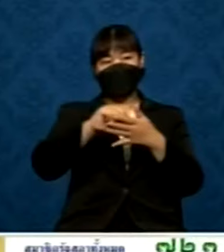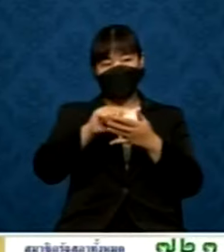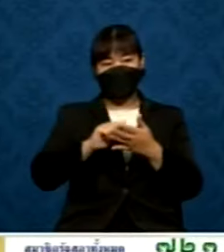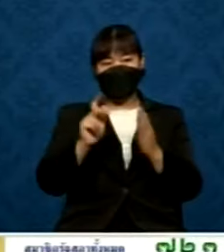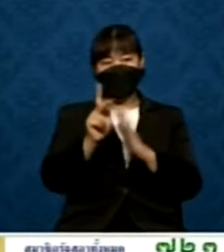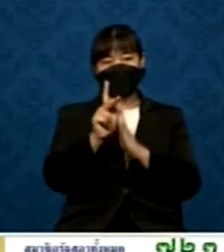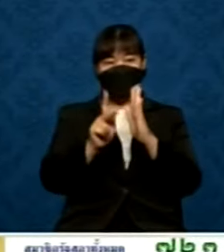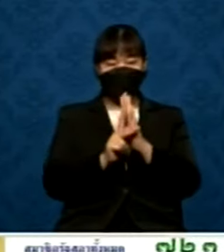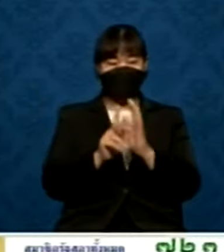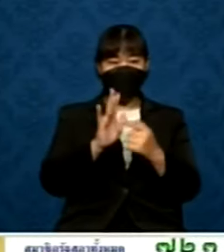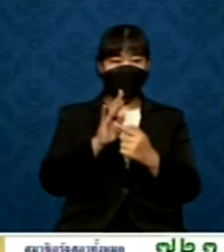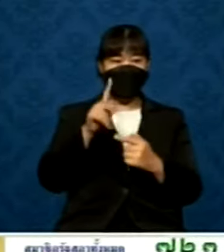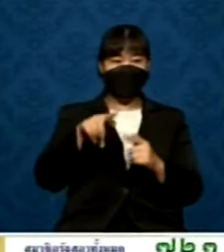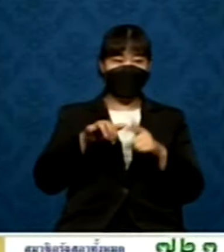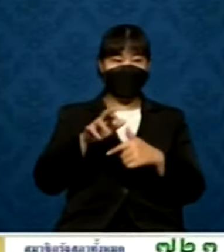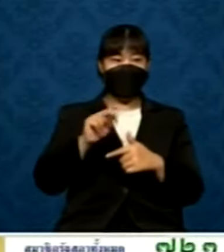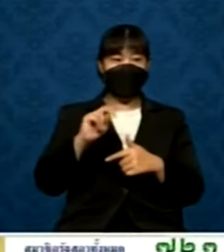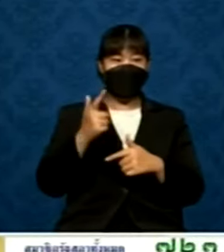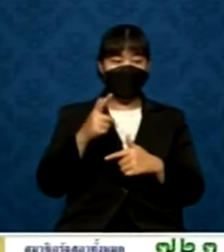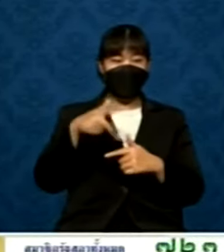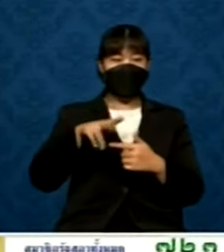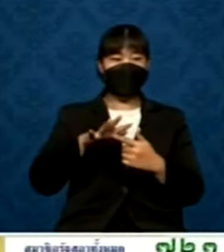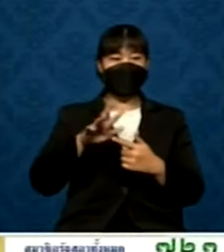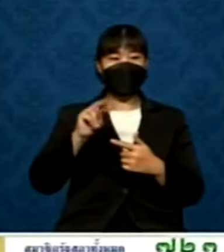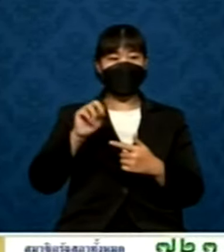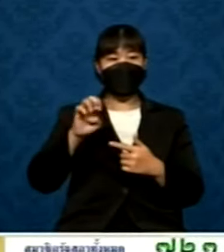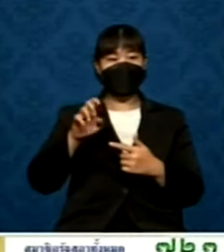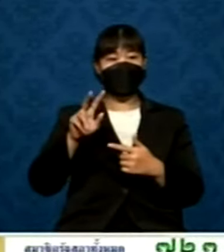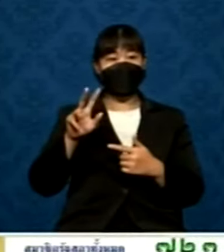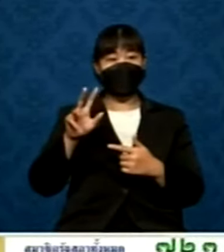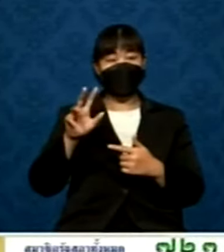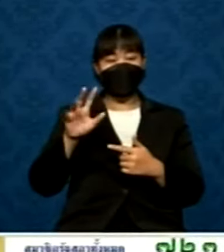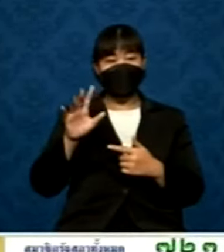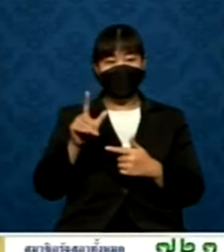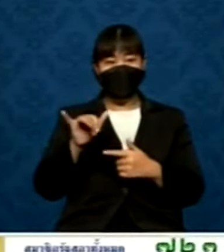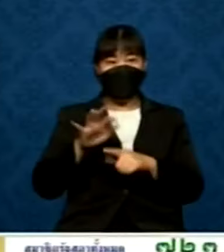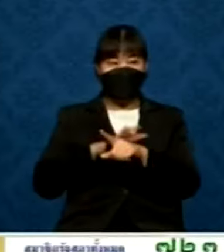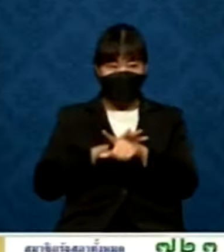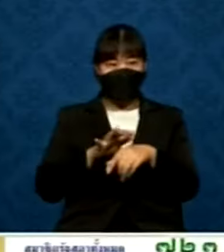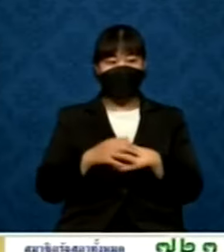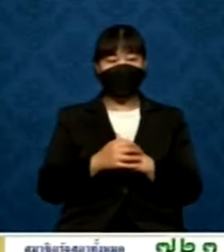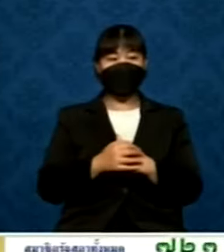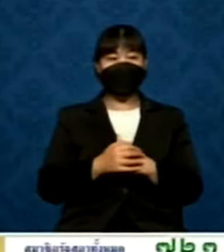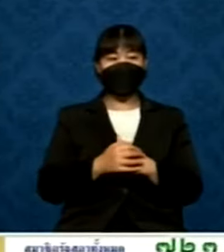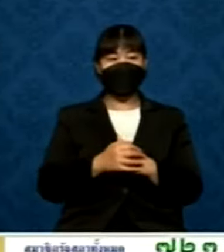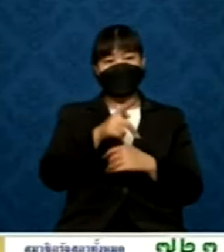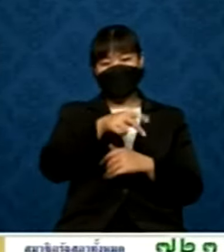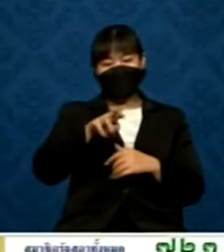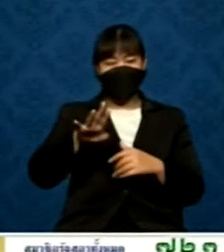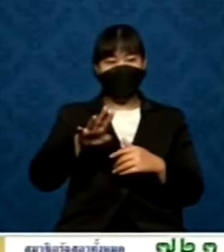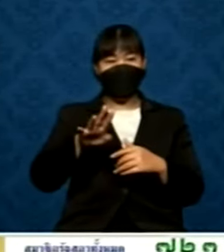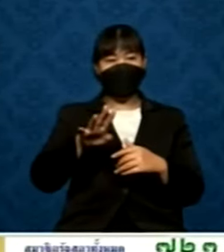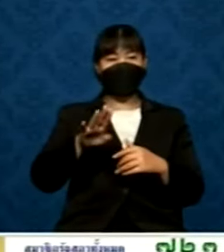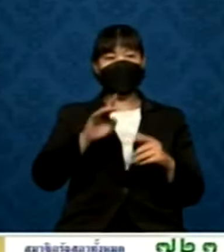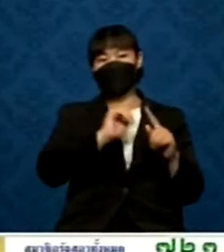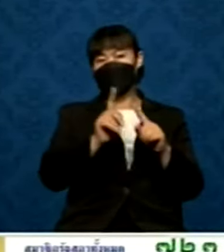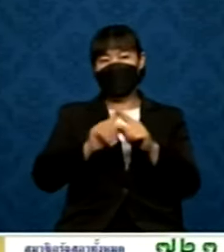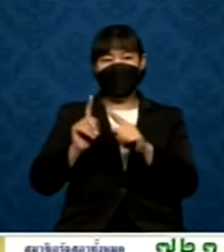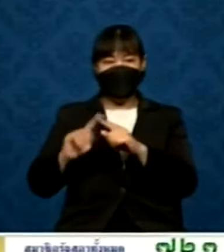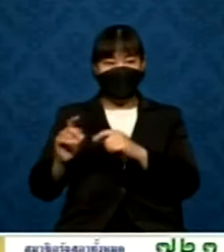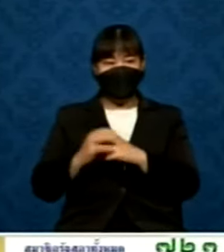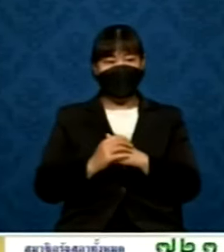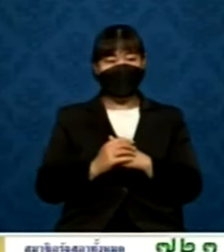พระราชกำหนดโอนกำลังพลพระราชบัญญัติกองทุนเกษตรพระราชบัญญัติยุบเลิกบรรษัทพระราชบัญญัติองค์กรจัดสรรขึ้